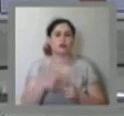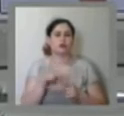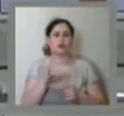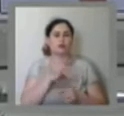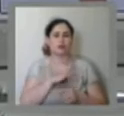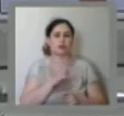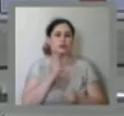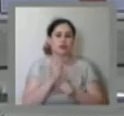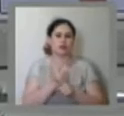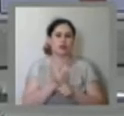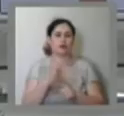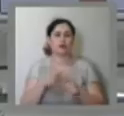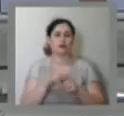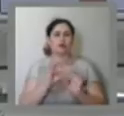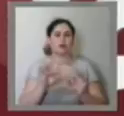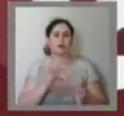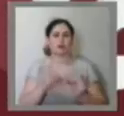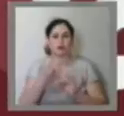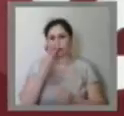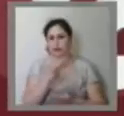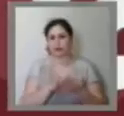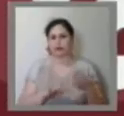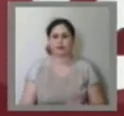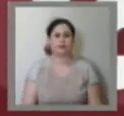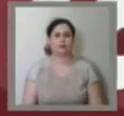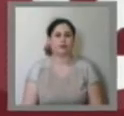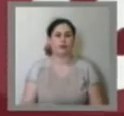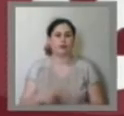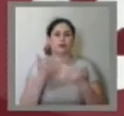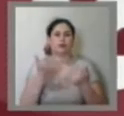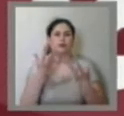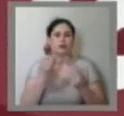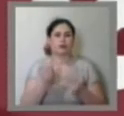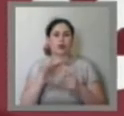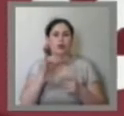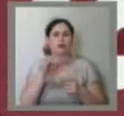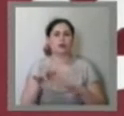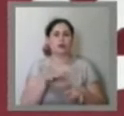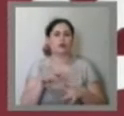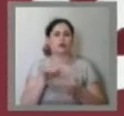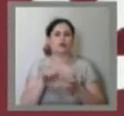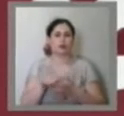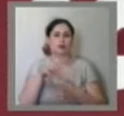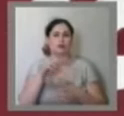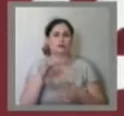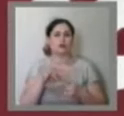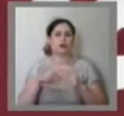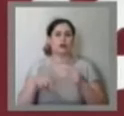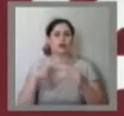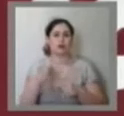заборонено. Подробиці далі. На сьогоднішній день алгоритм дії учасників тестування